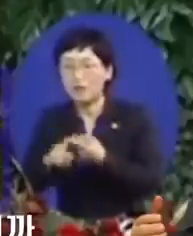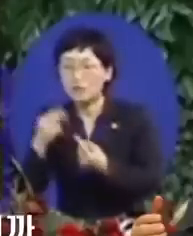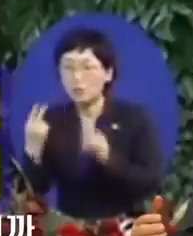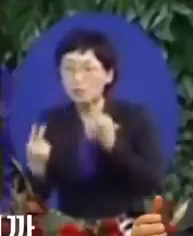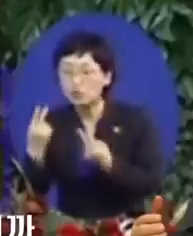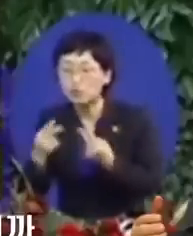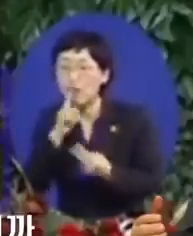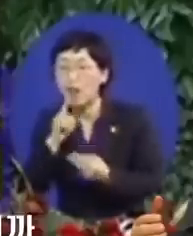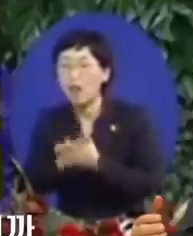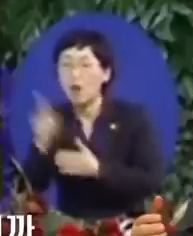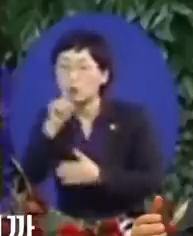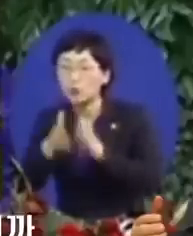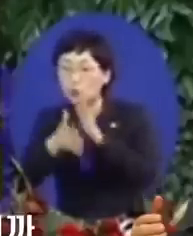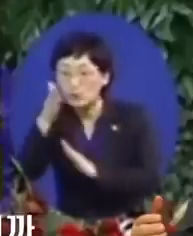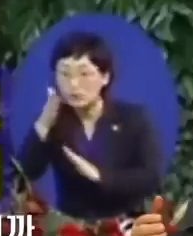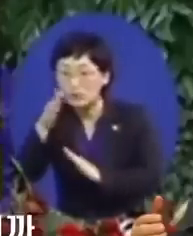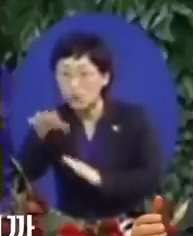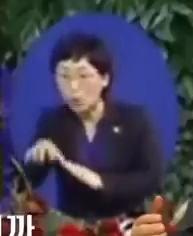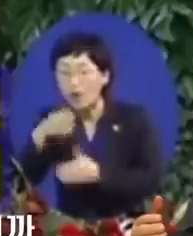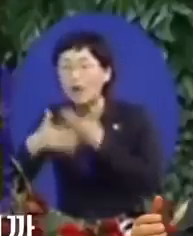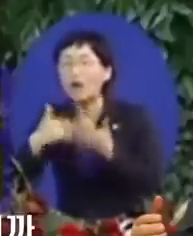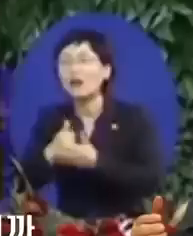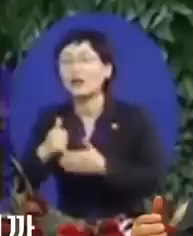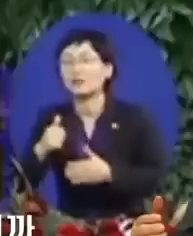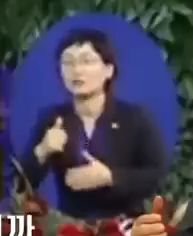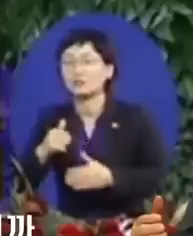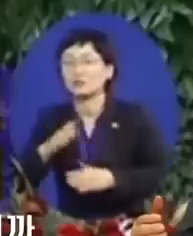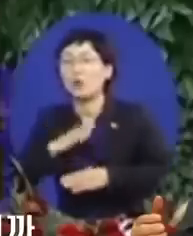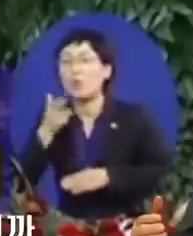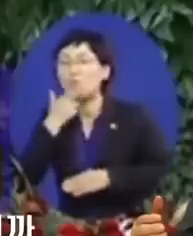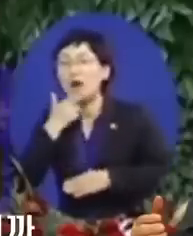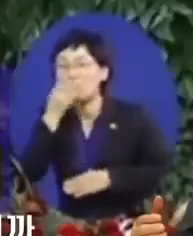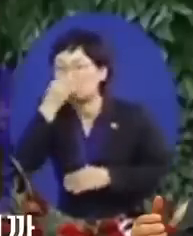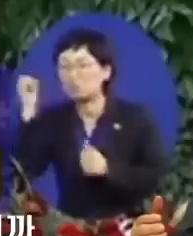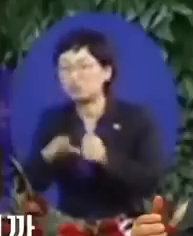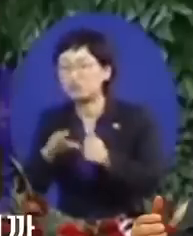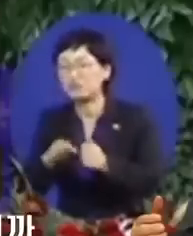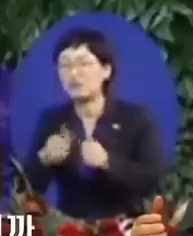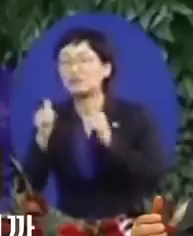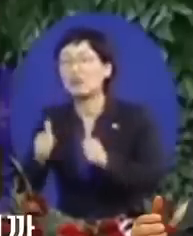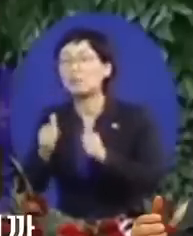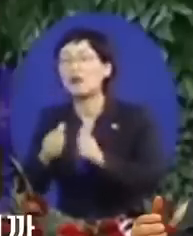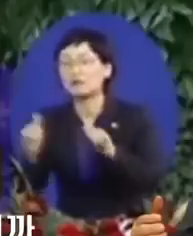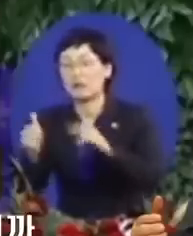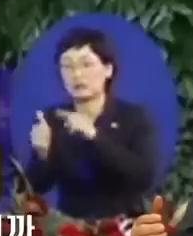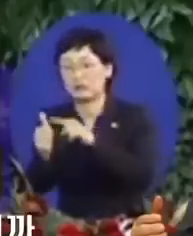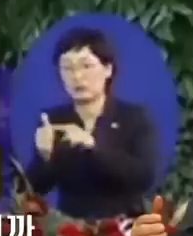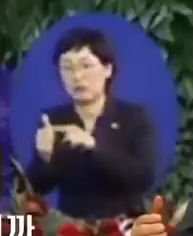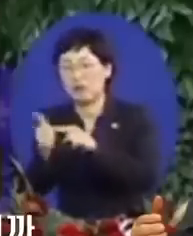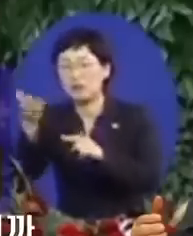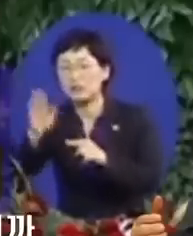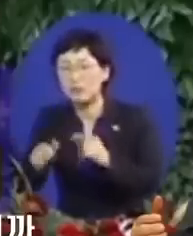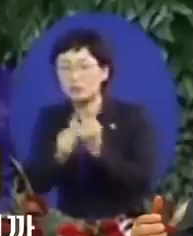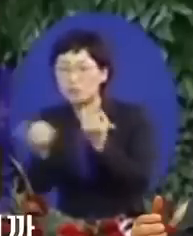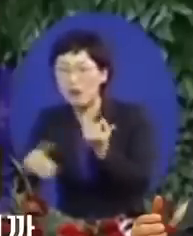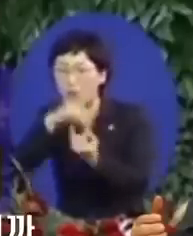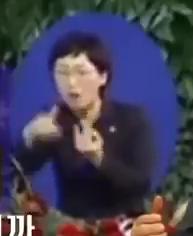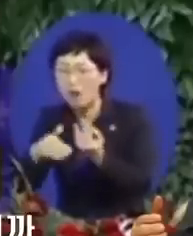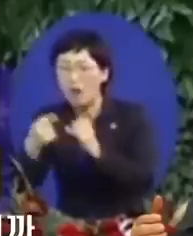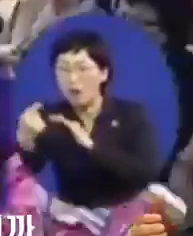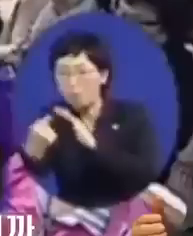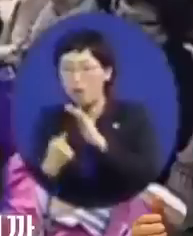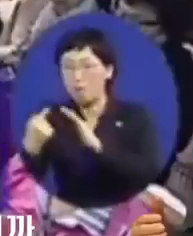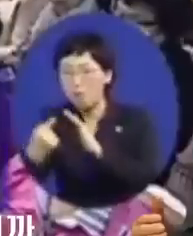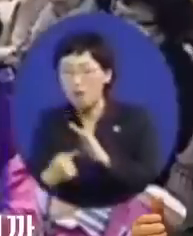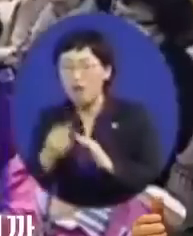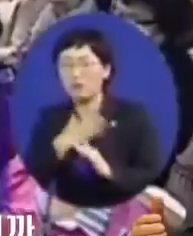도시에 하나님을 두려워하지 않고 사람을 무시한 한 재판장이 있는데 그 도시에 한 과부가 있어 자주 그에게 가서 내 원수에 대한 원한을